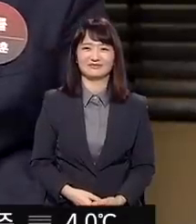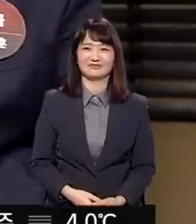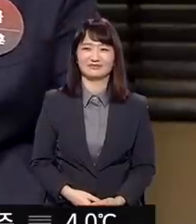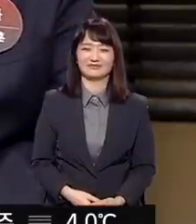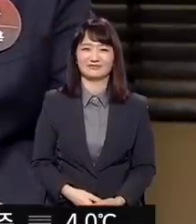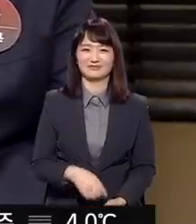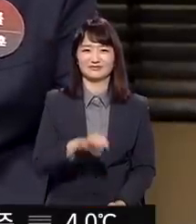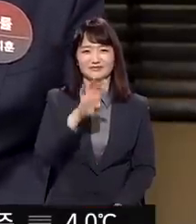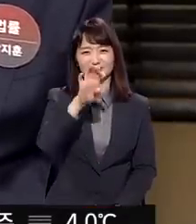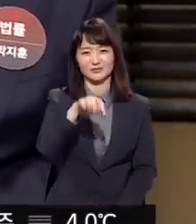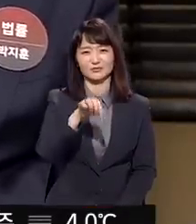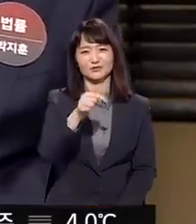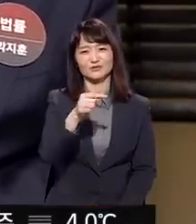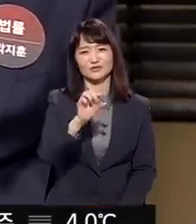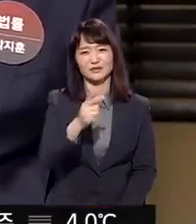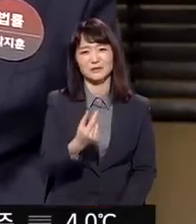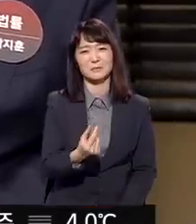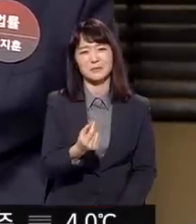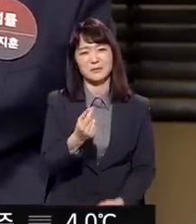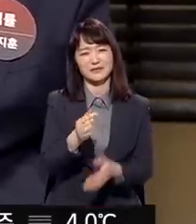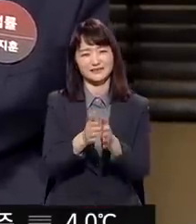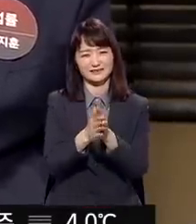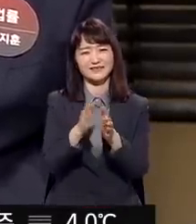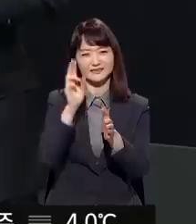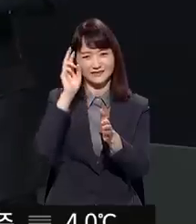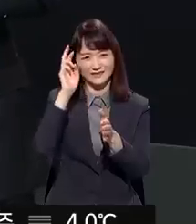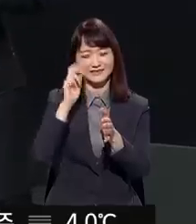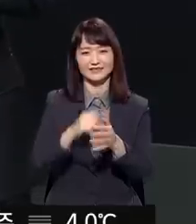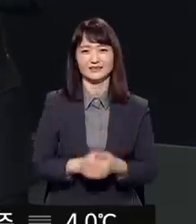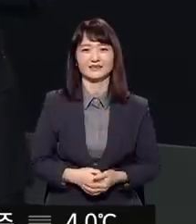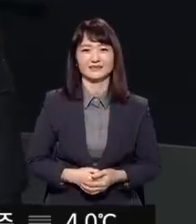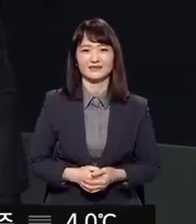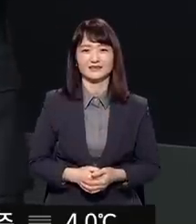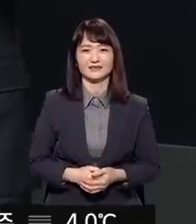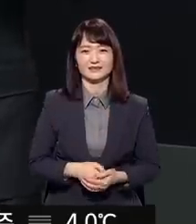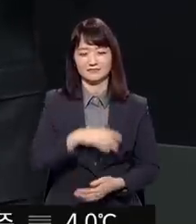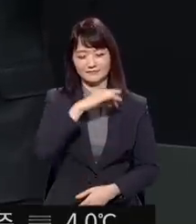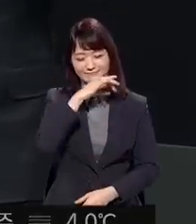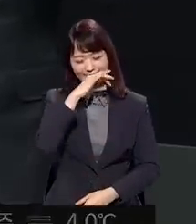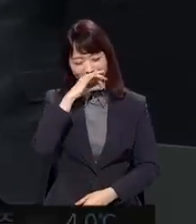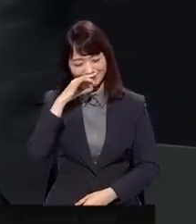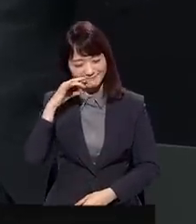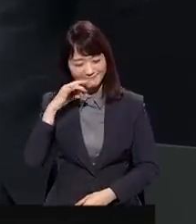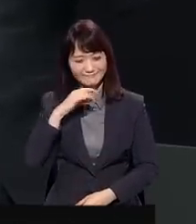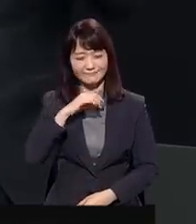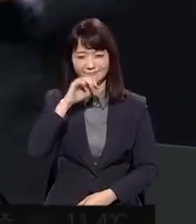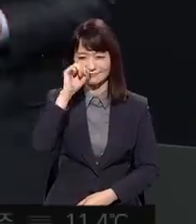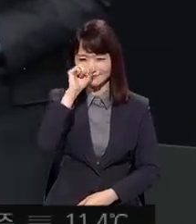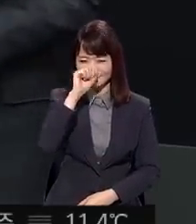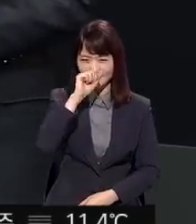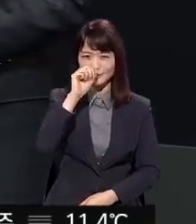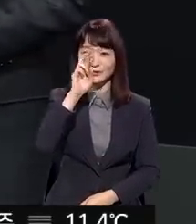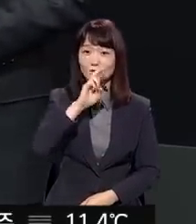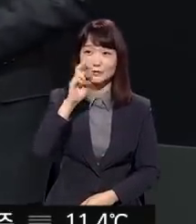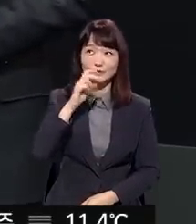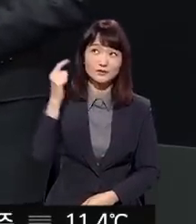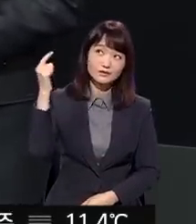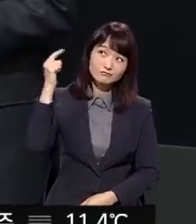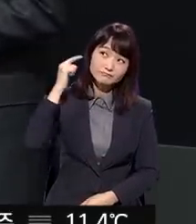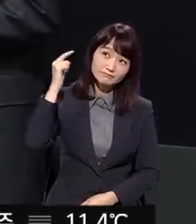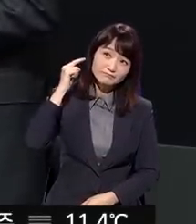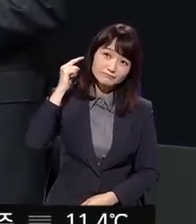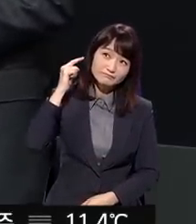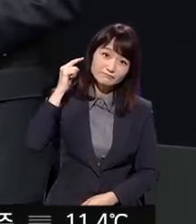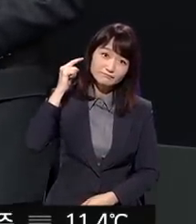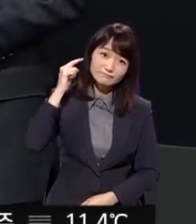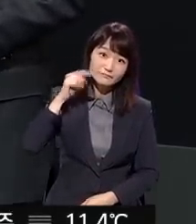들 정도만. 아, 예. 아, 그렇습니다. 이 얼씨구야에 14년 동안 길들여진 이 귀, 터라 약간